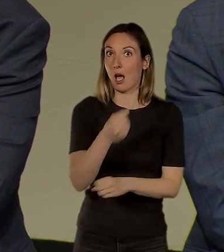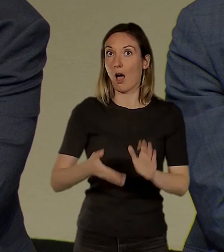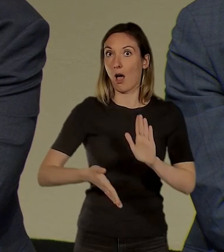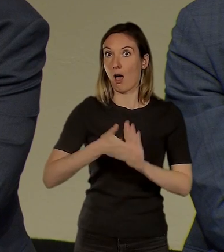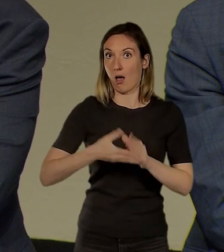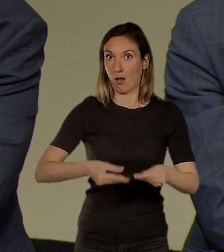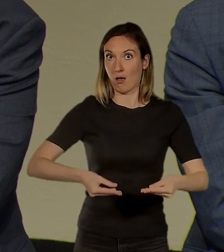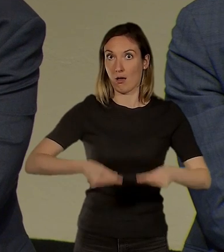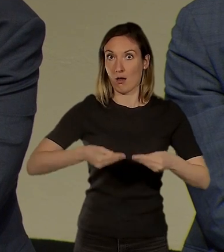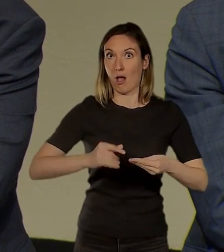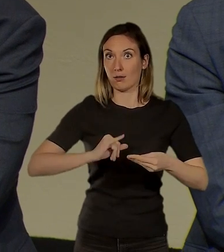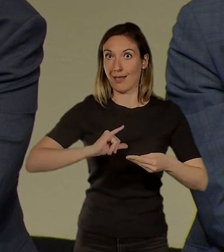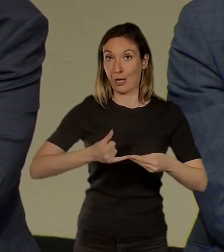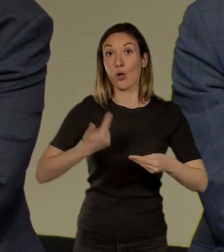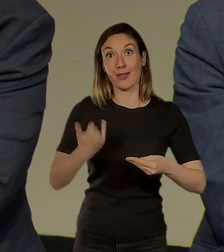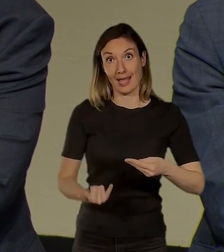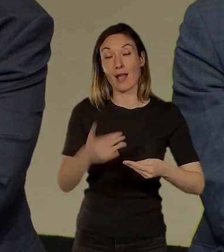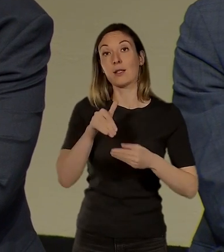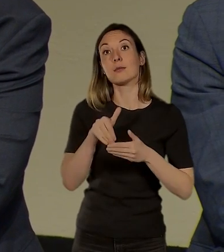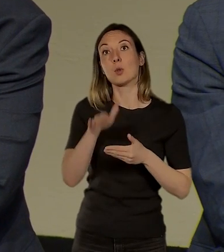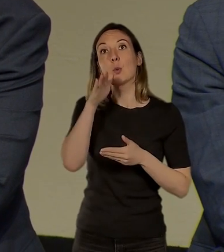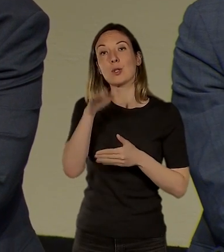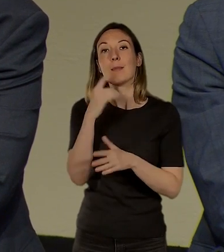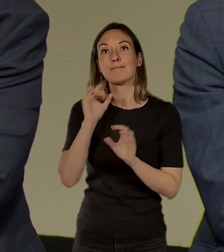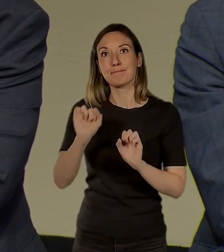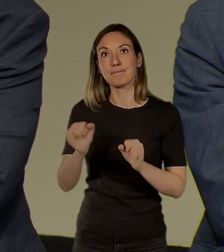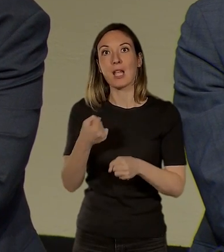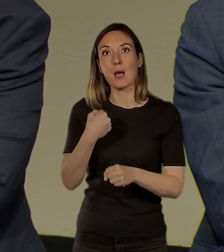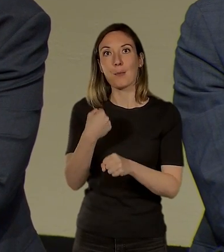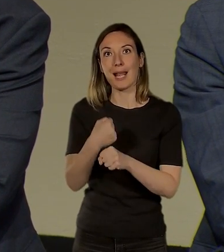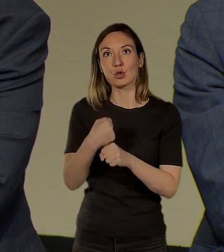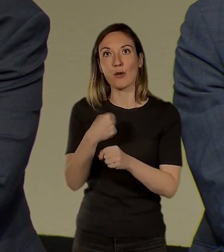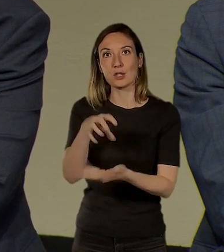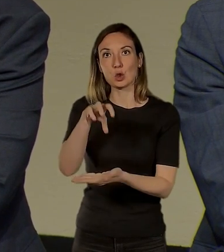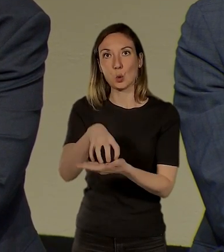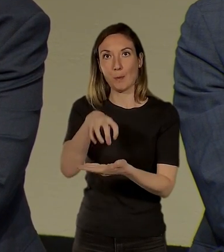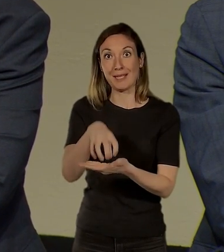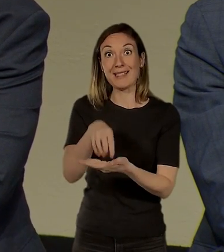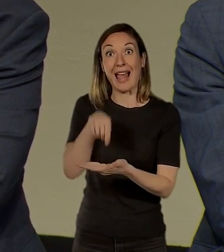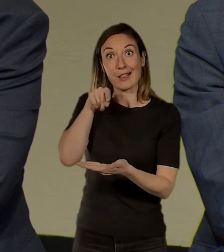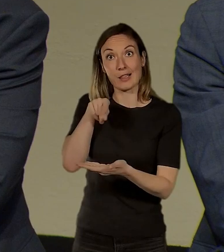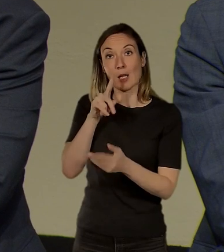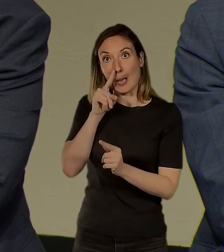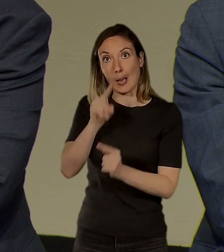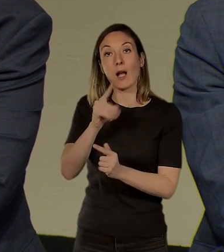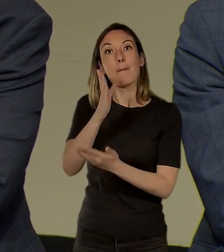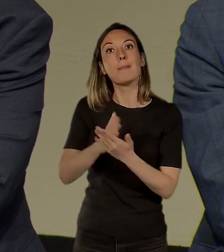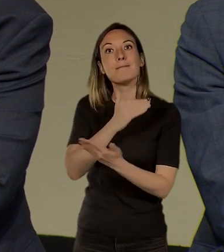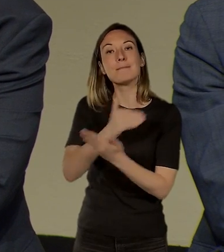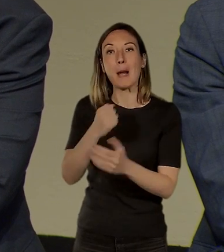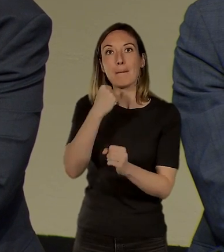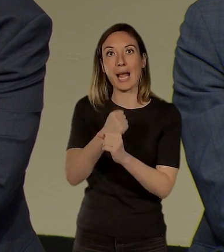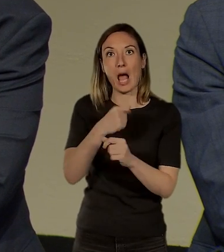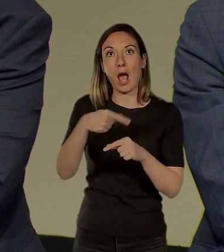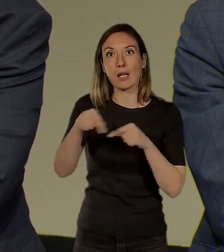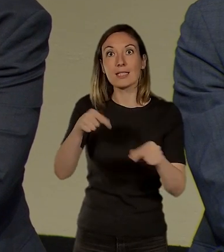máme za úkol udělat pracovní skupinu, která má za úkol rozdělit ty projekční práce a jejich etapizaci. A určitě se Zdenkem uděláme